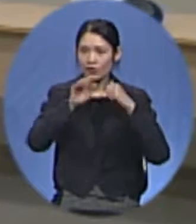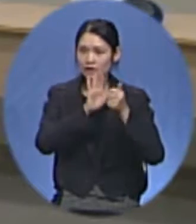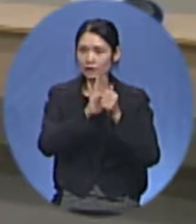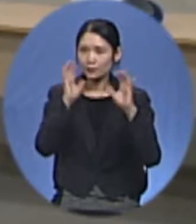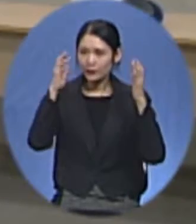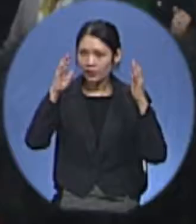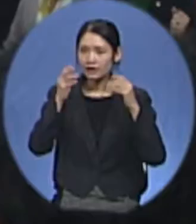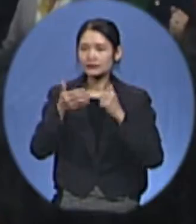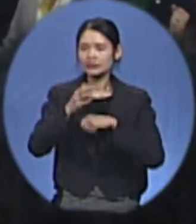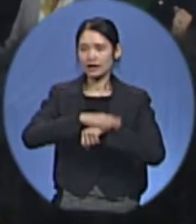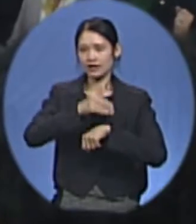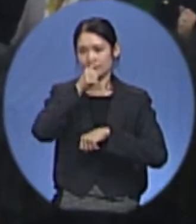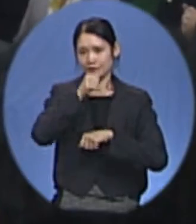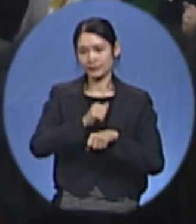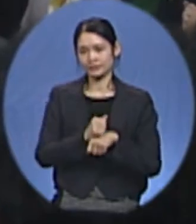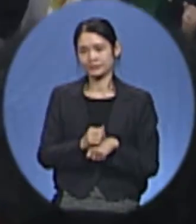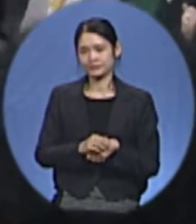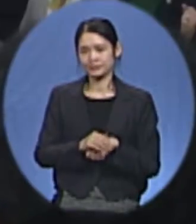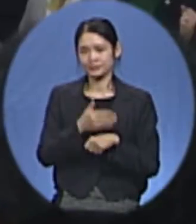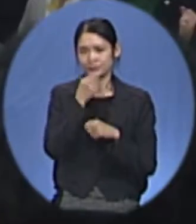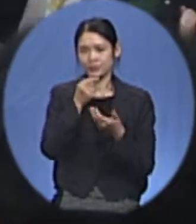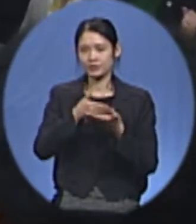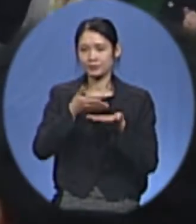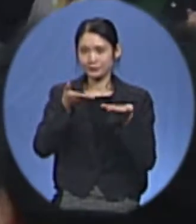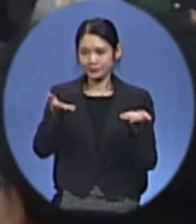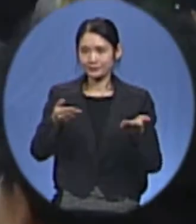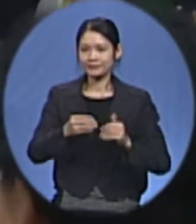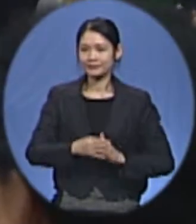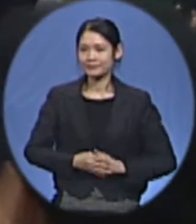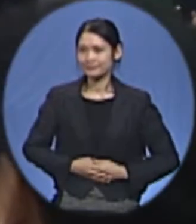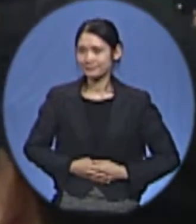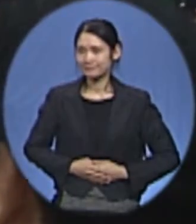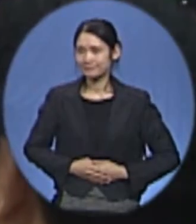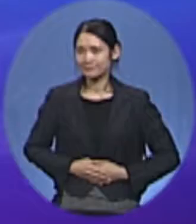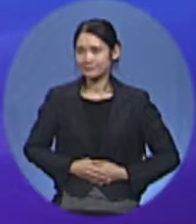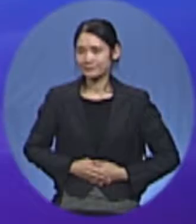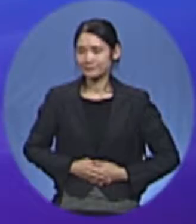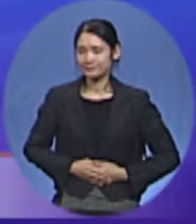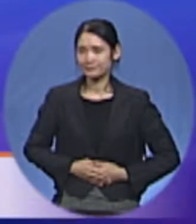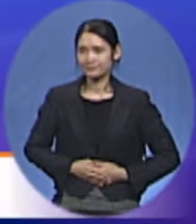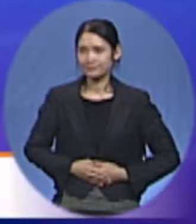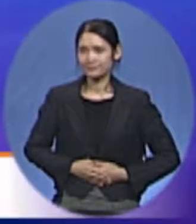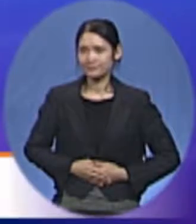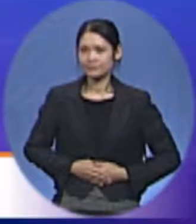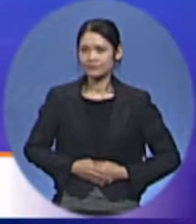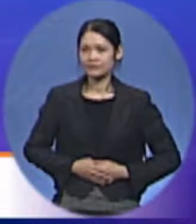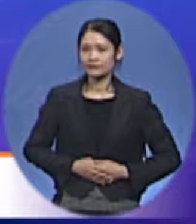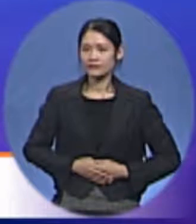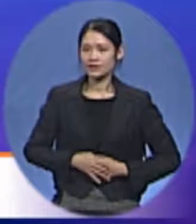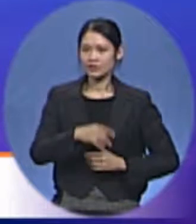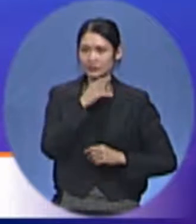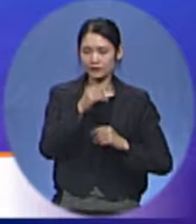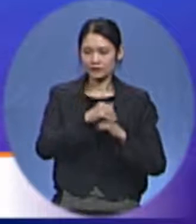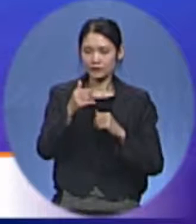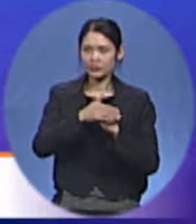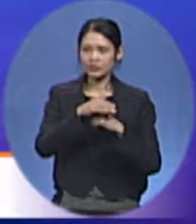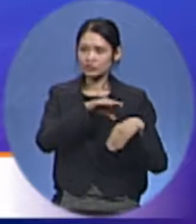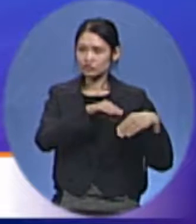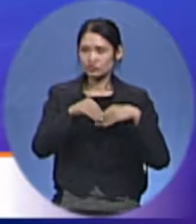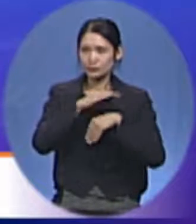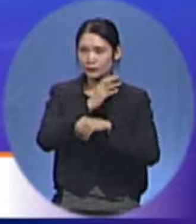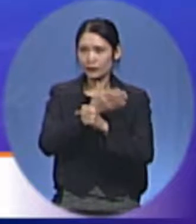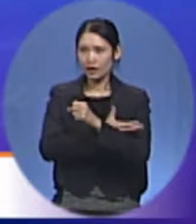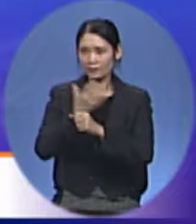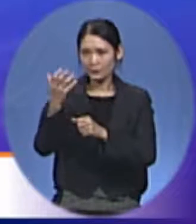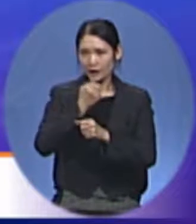시간이 마련됐습니다. 복지TV 뉴스 이명화입니다. 네, 이 장미 대선 가도의 주도권을 잡기